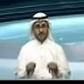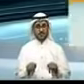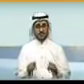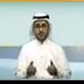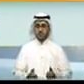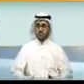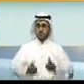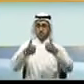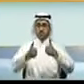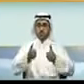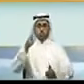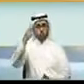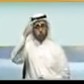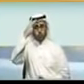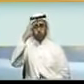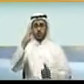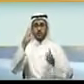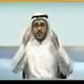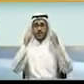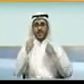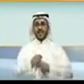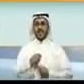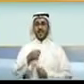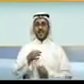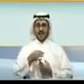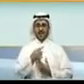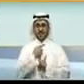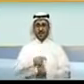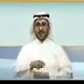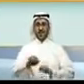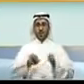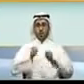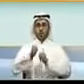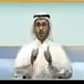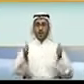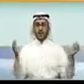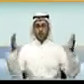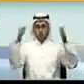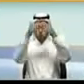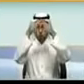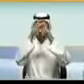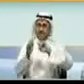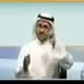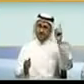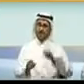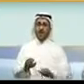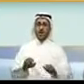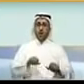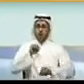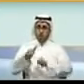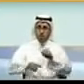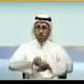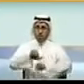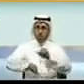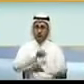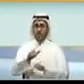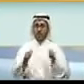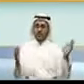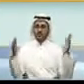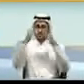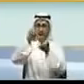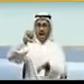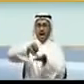حققت المملكة 8 ميداليات في دورة الألعاب البارالمبية الآسيوية جاكرتا 2018 التي أقيمت في العاصمة الإندونيسية جاكرتا